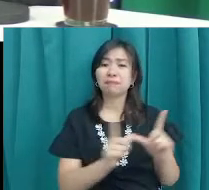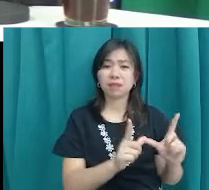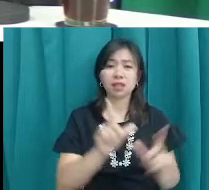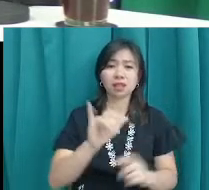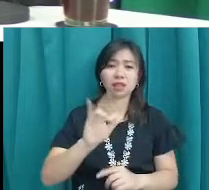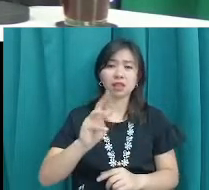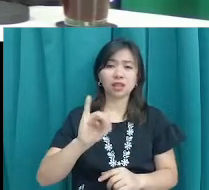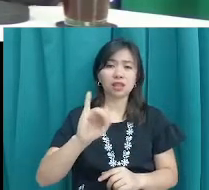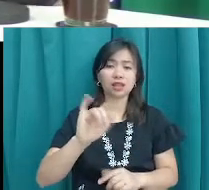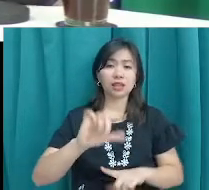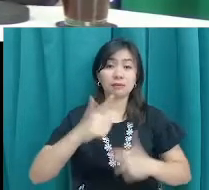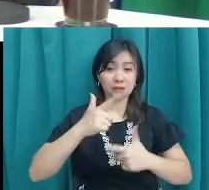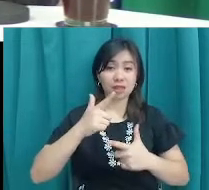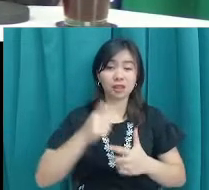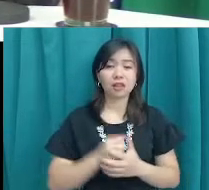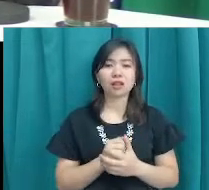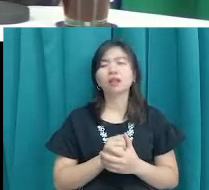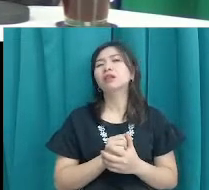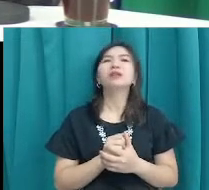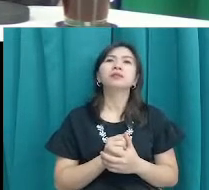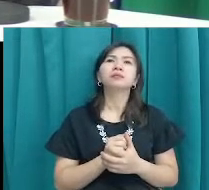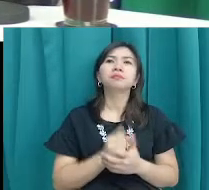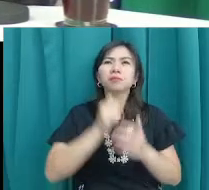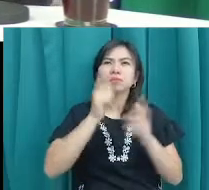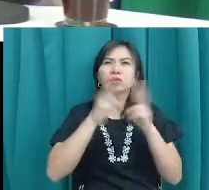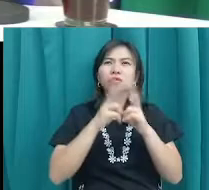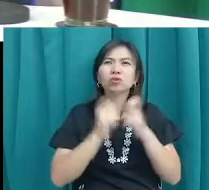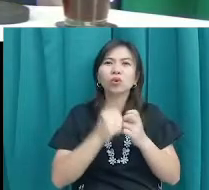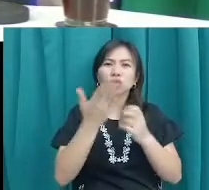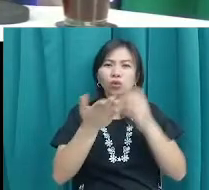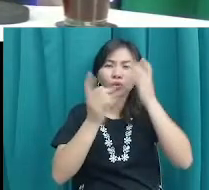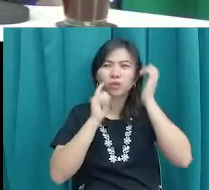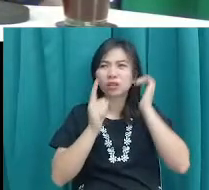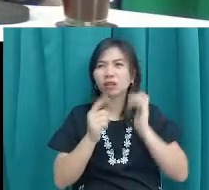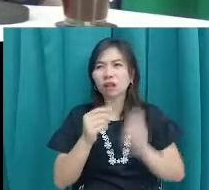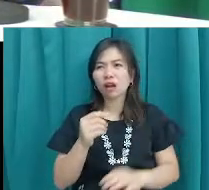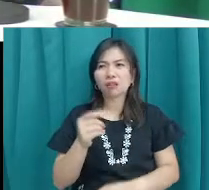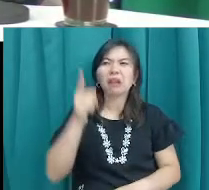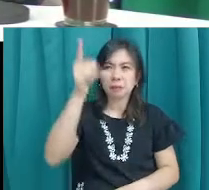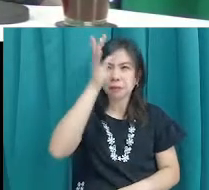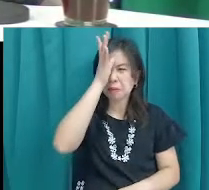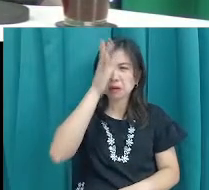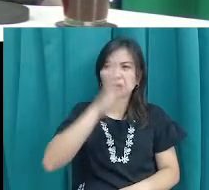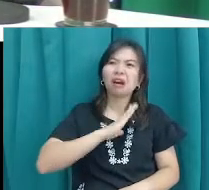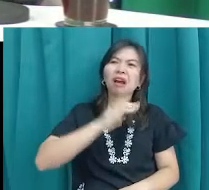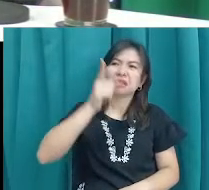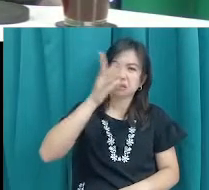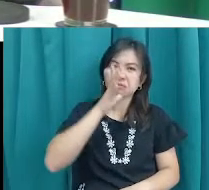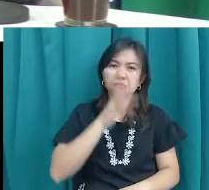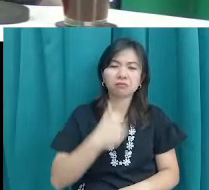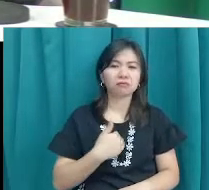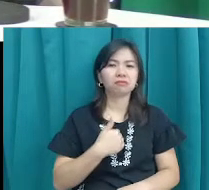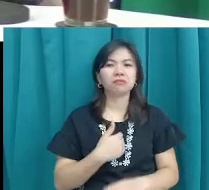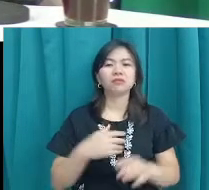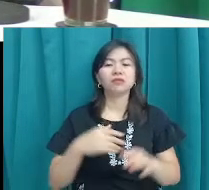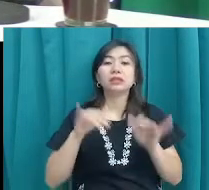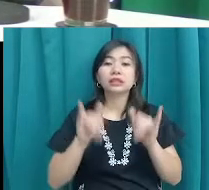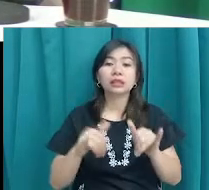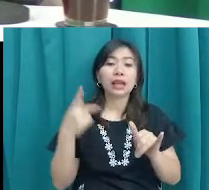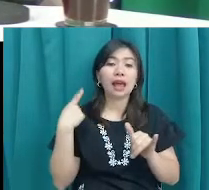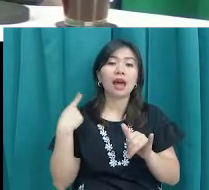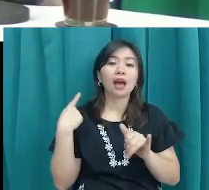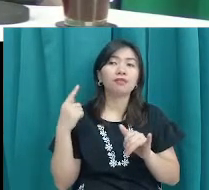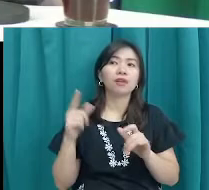tao. Kahit sabi mo bang si tatay mo yan at sinanay mo yan, limitado pa rin yan. You see? Doon ang